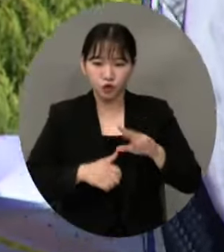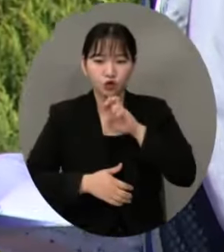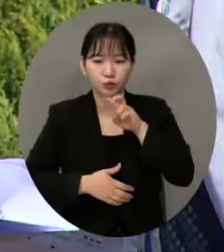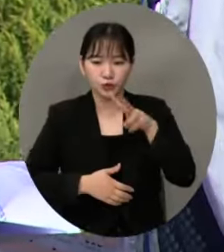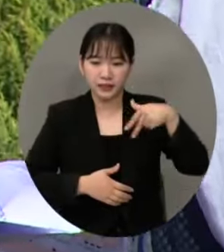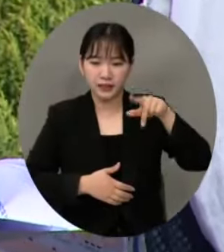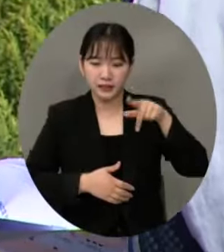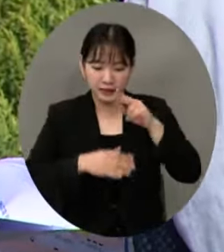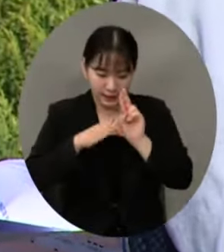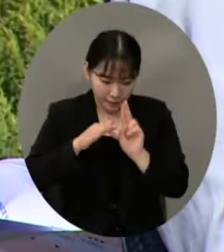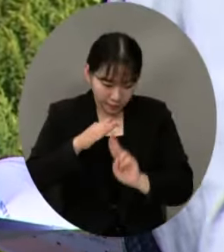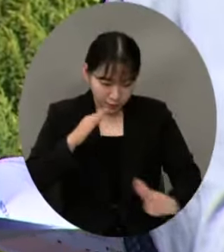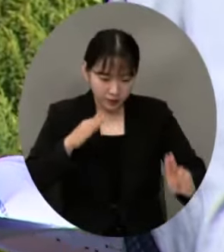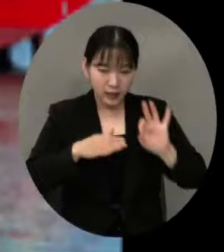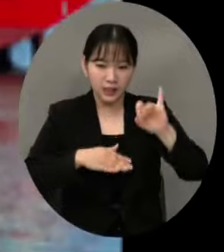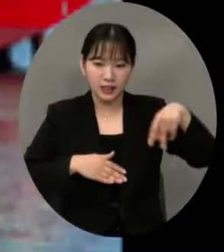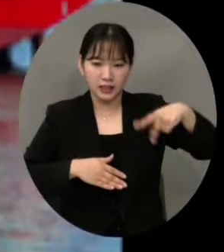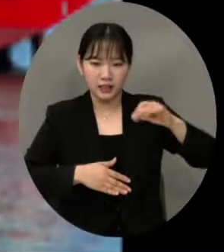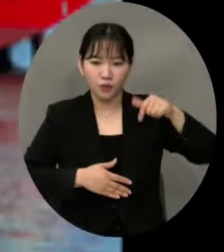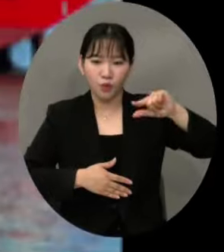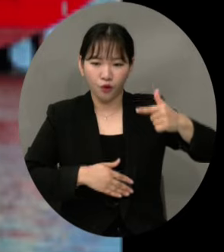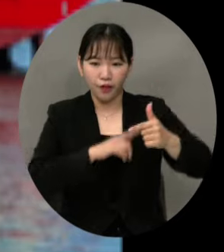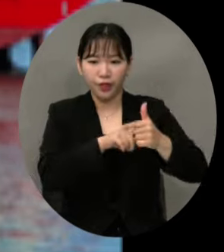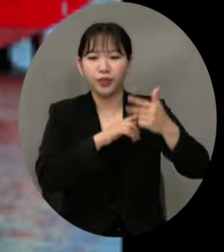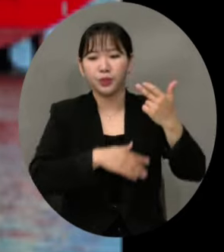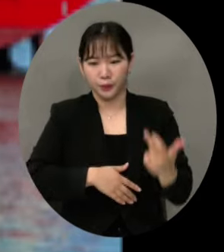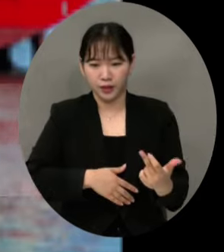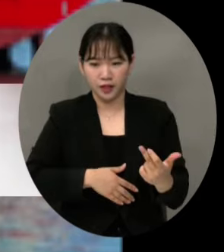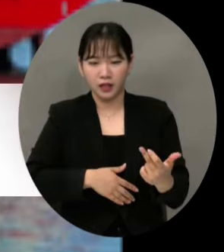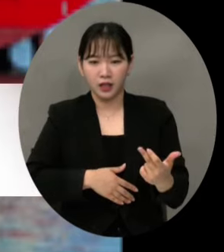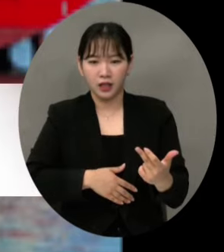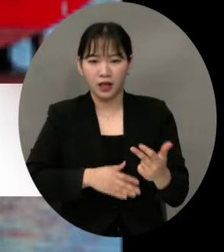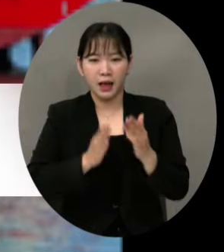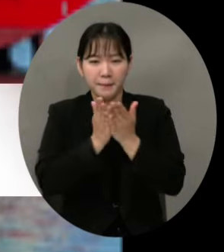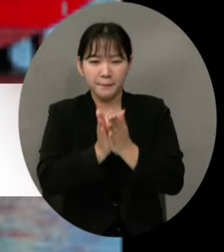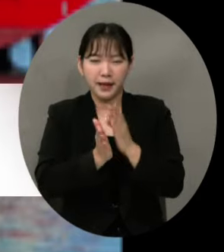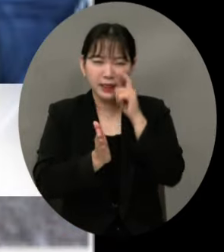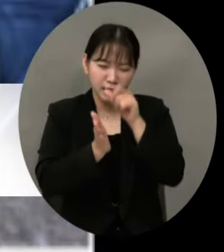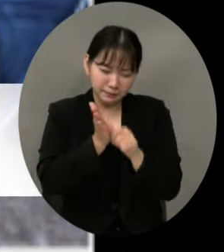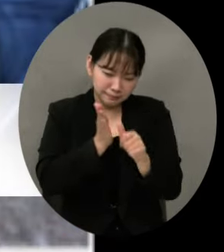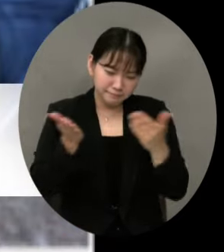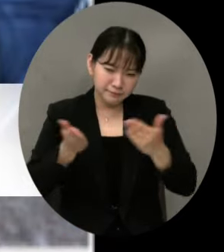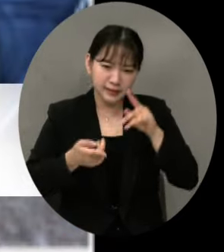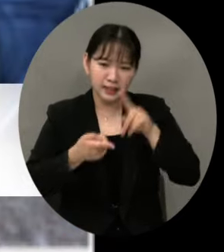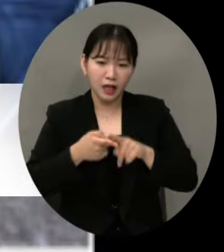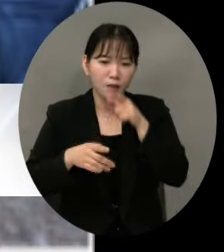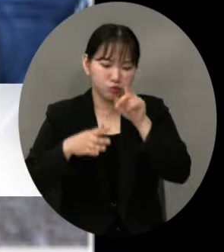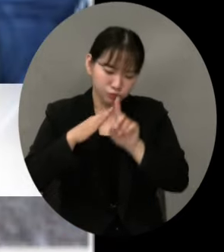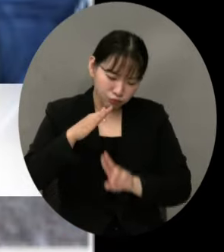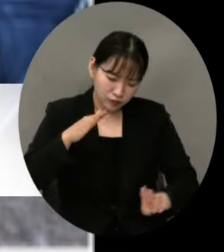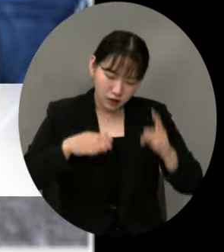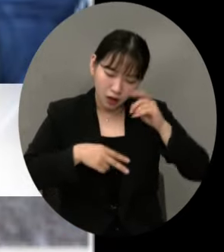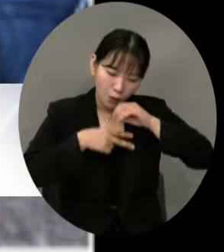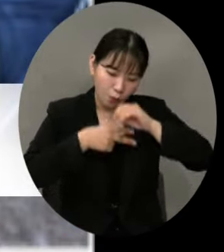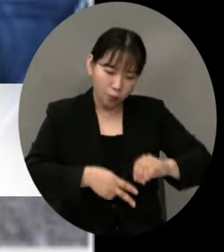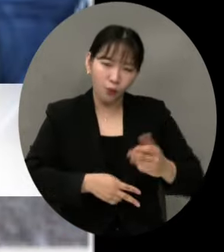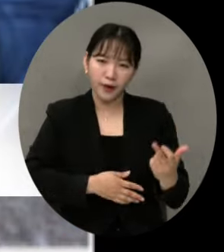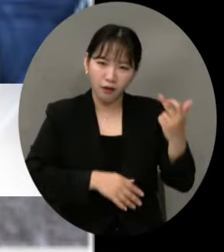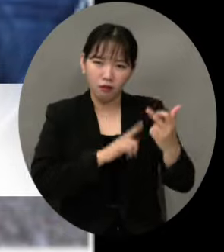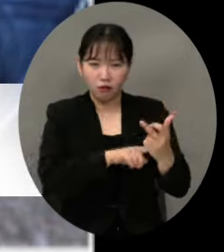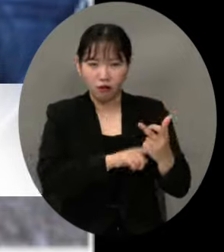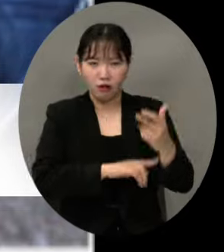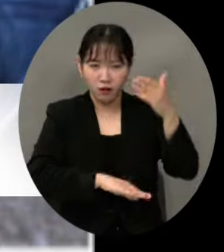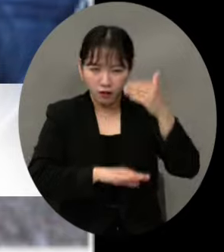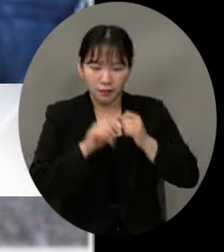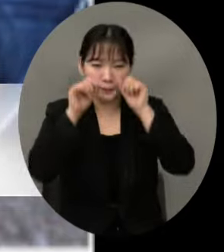22살 잠수부 고 이승곤 씨의 동생입니다. 선박 이물질 제거 작업을 하다 물속에서 의식을 잃은 형이 씨는